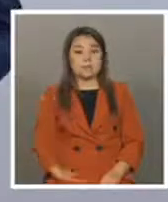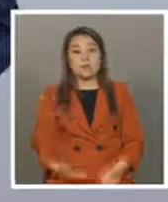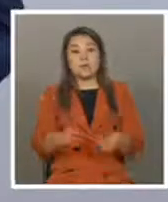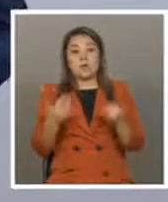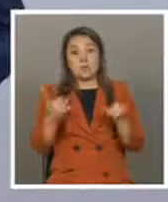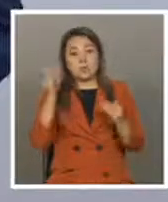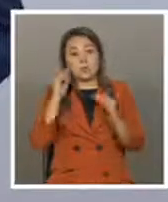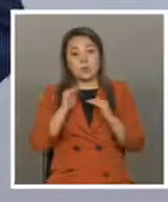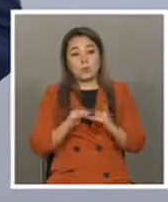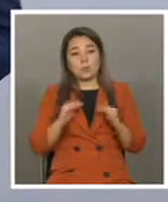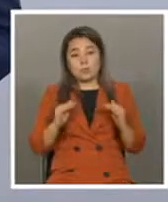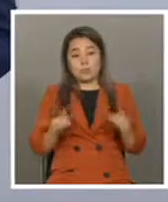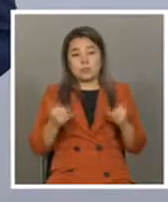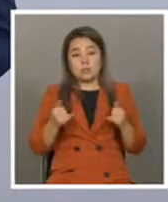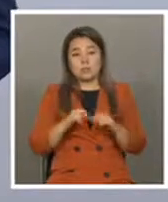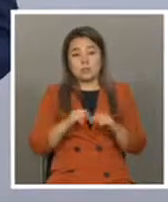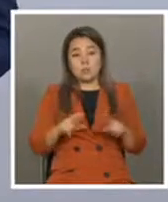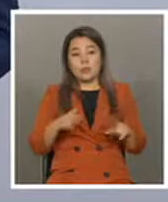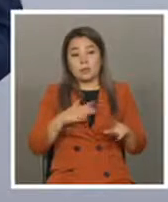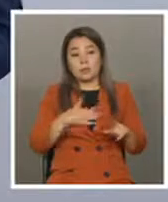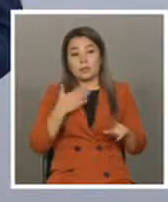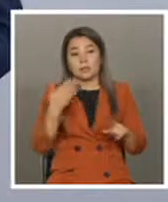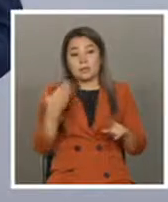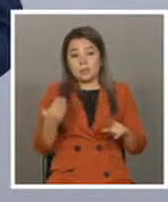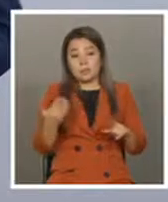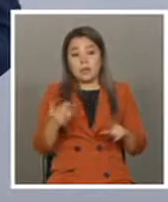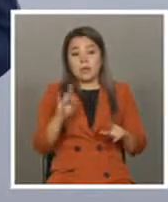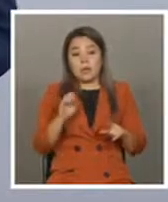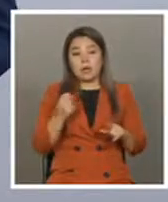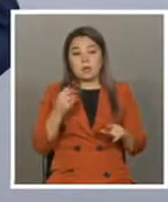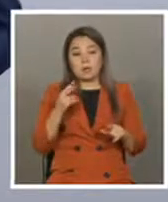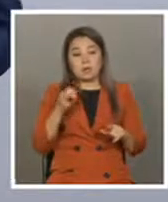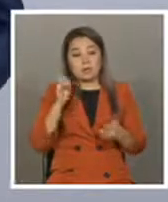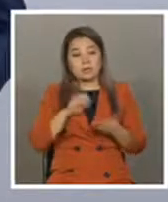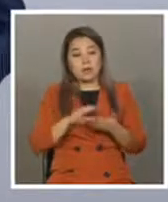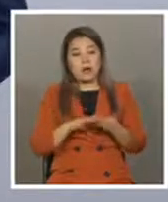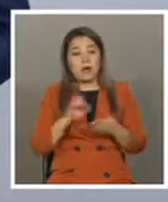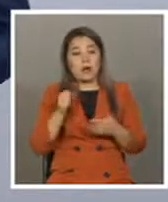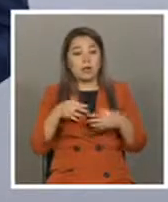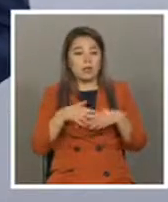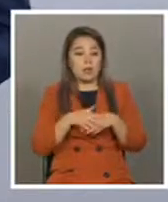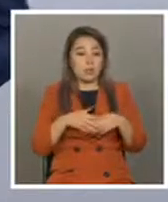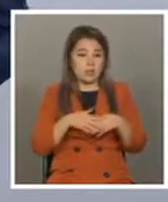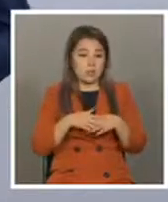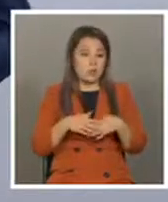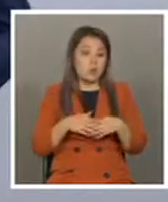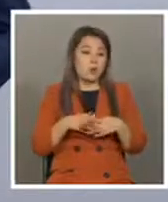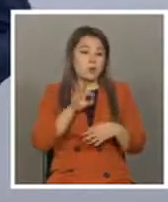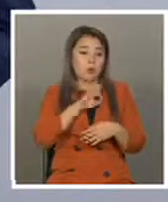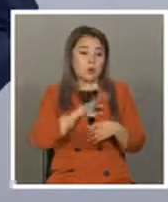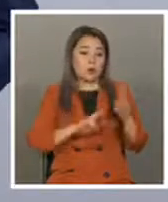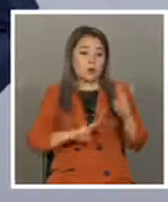Сонымен оқушылар, бүгінгі сабақта біз сіздермен рационал сандарға арифметикалық амалдарды қолдану дағдыларын